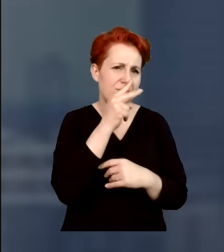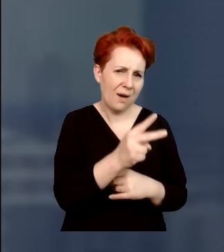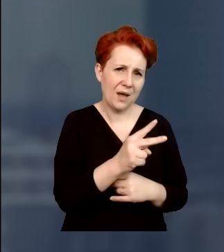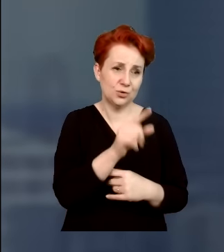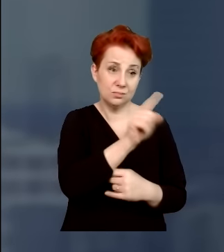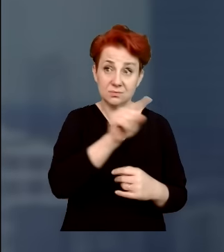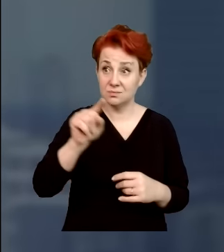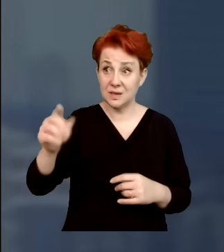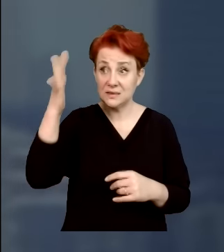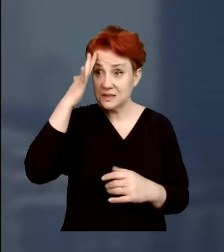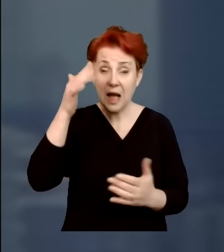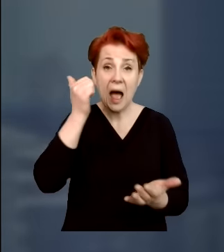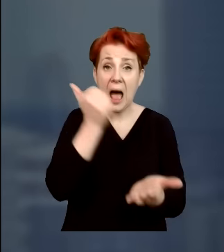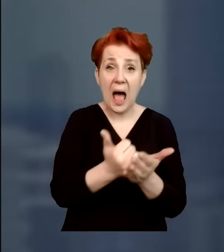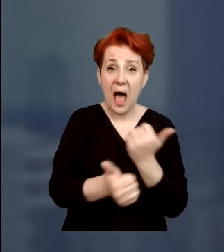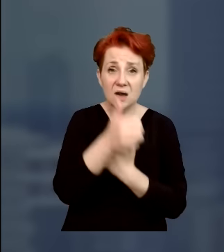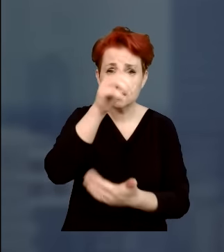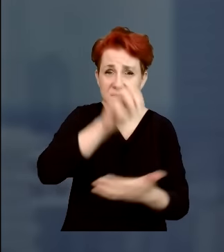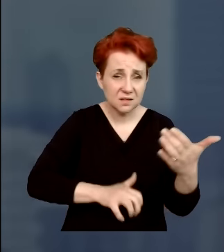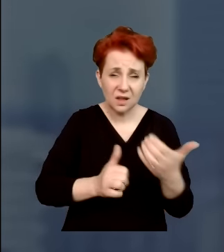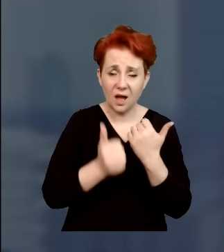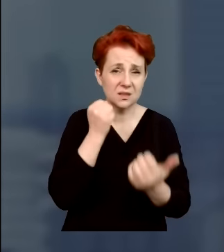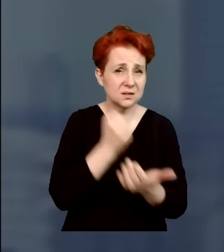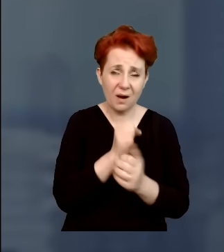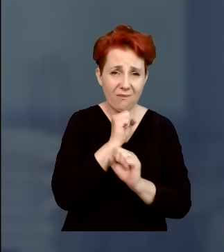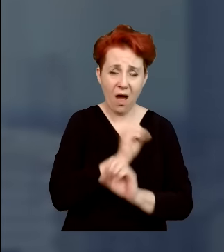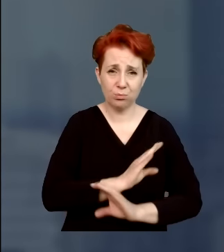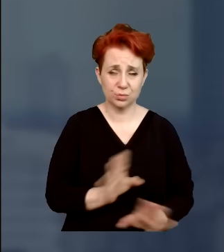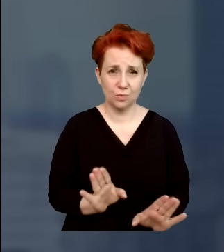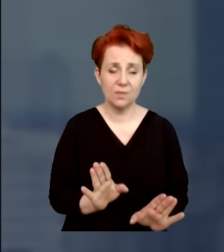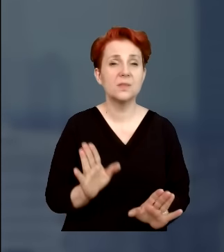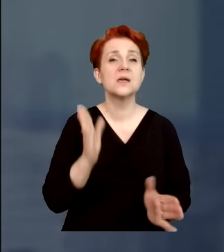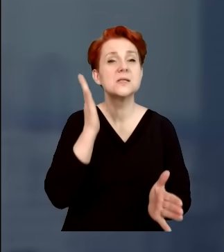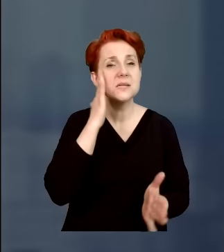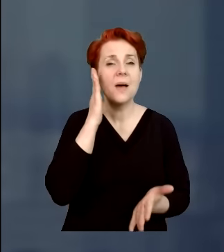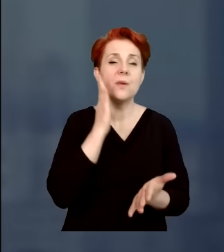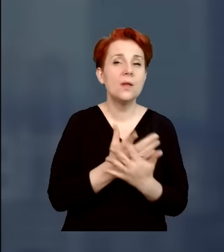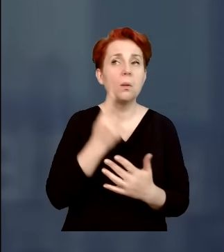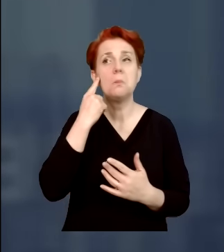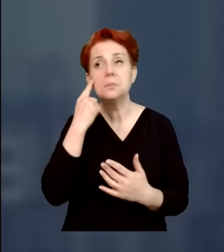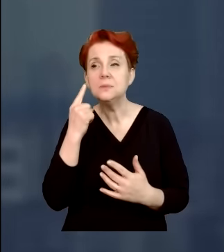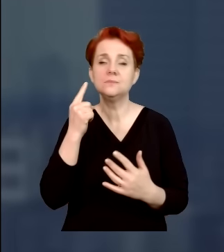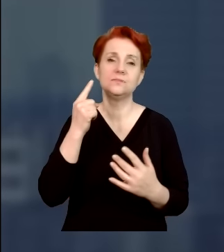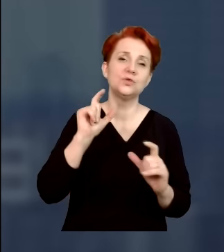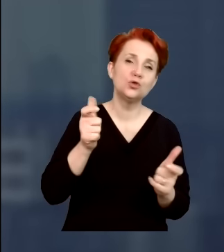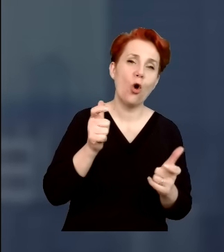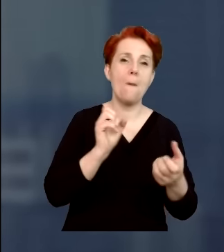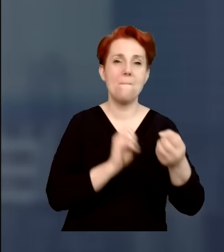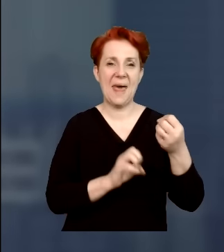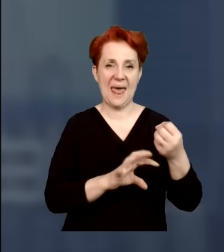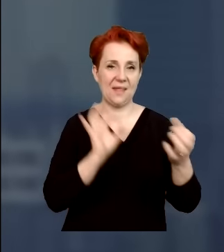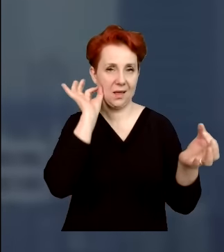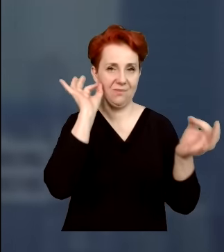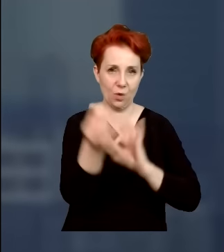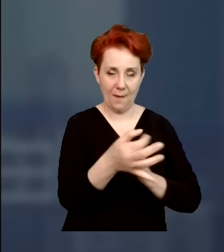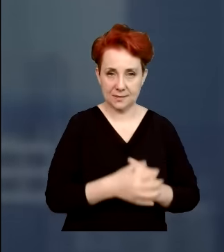nie zna akt sprawy, bo nie możemy ich znać, prawda? Znamy tylko doniesienia medialne na ten temat. No i to wydawałoby się,